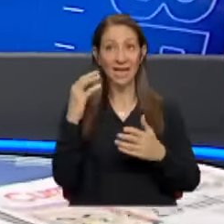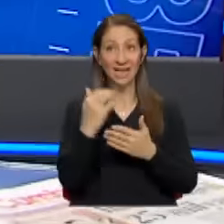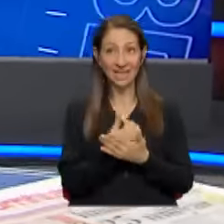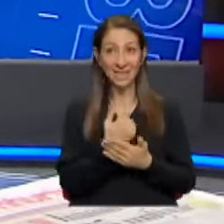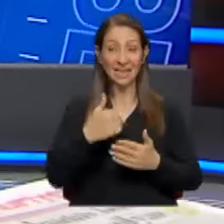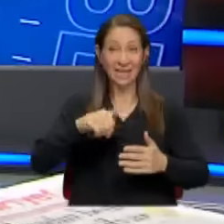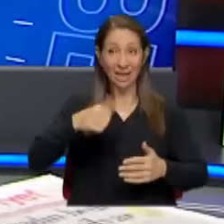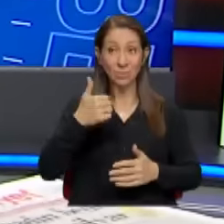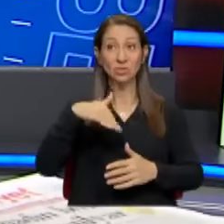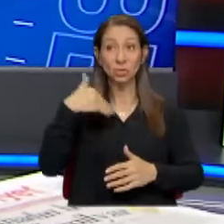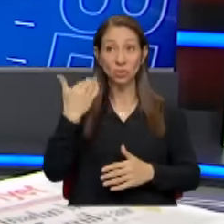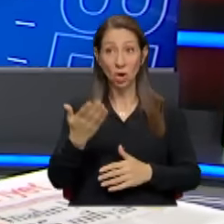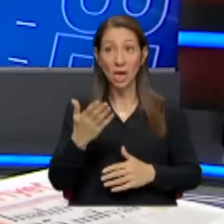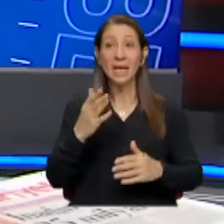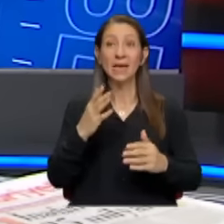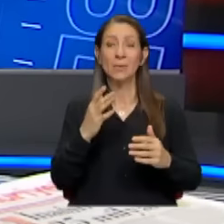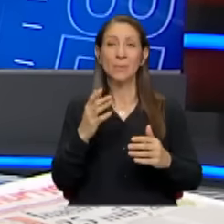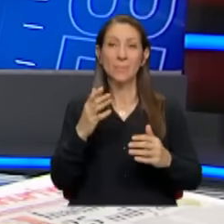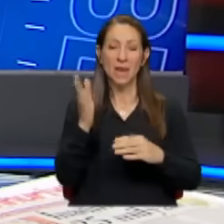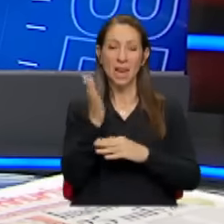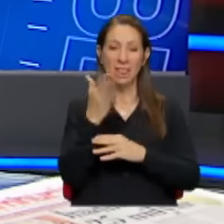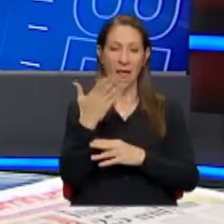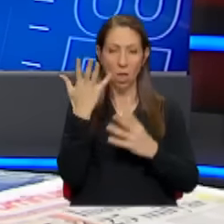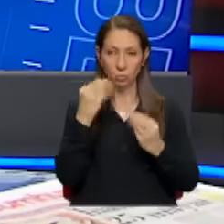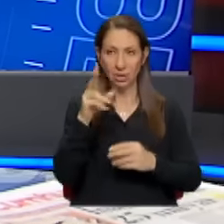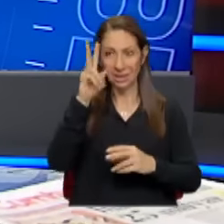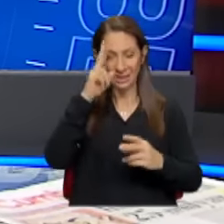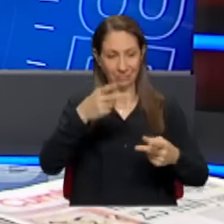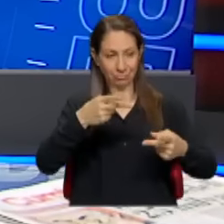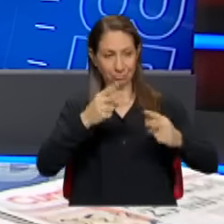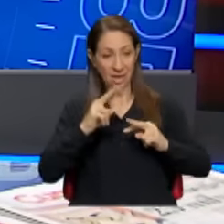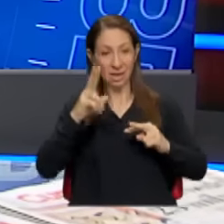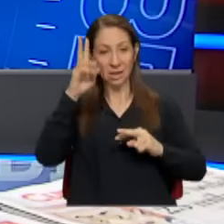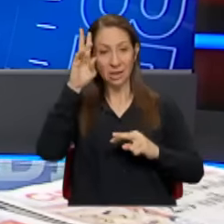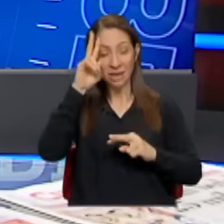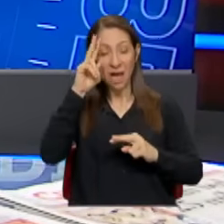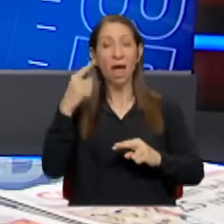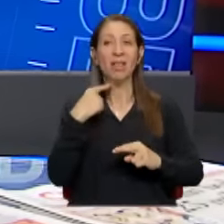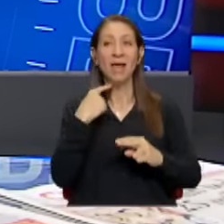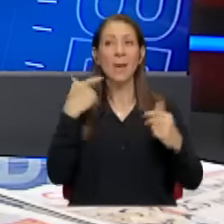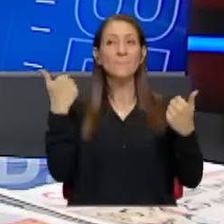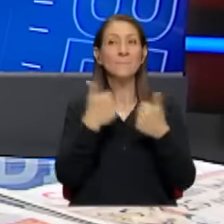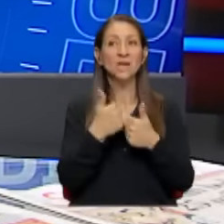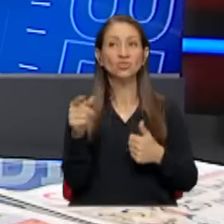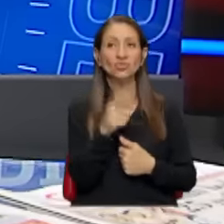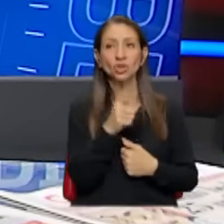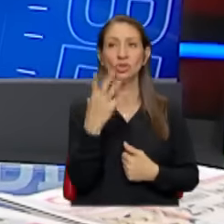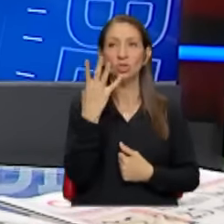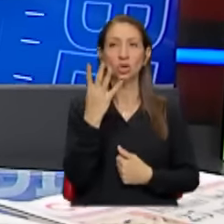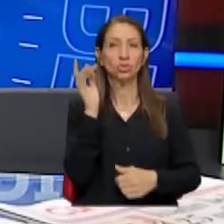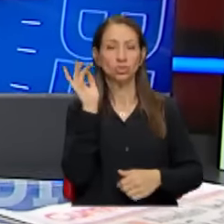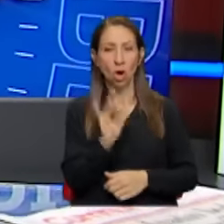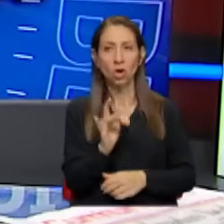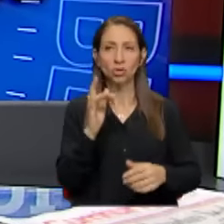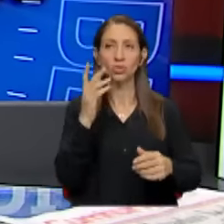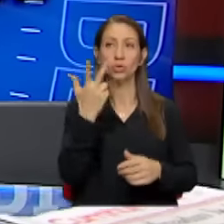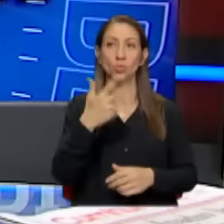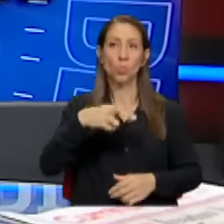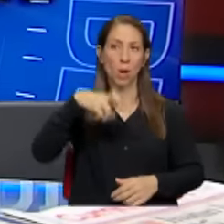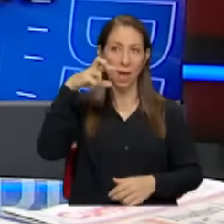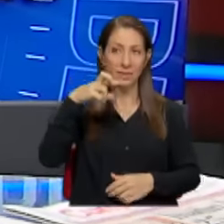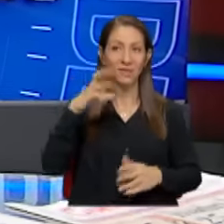kazandığı galibiyetin ardından zirveyi almıştı Galatasaray'dan. Galatasaray'da Alanyaspor karşısındaydı. 4 golle bulduğu 3